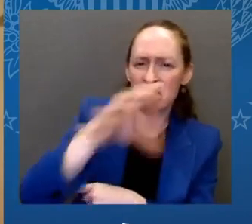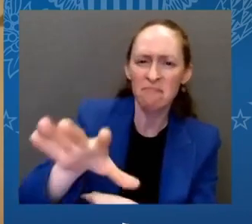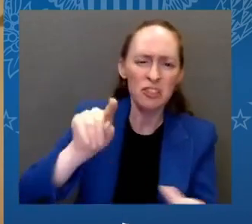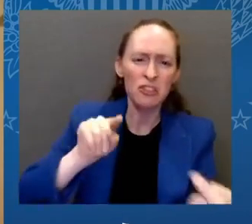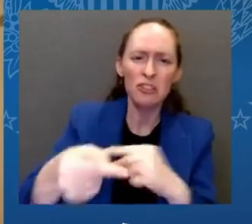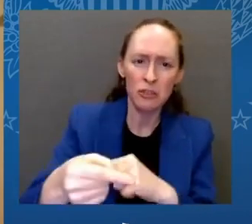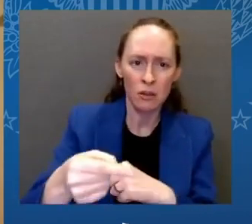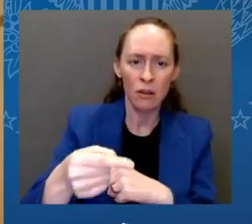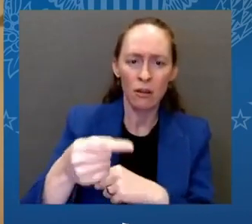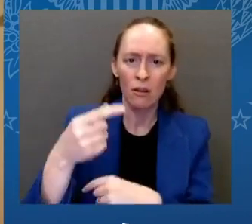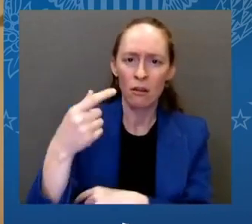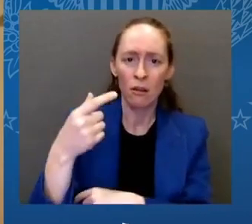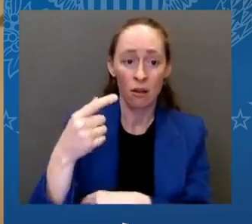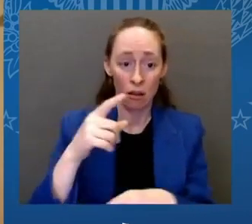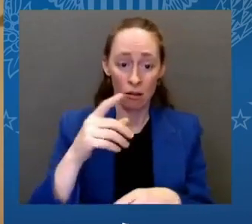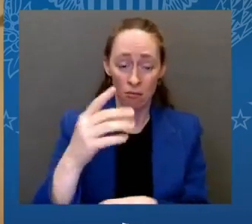вистояли, ви